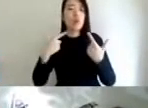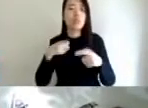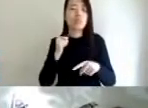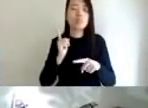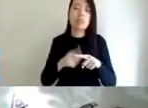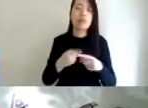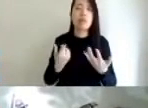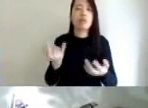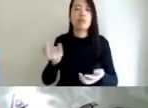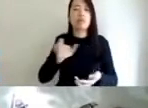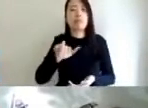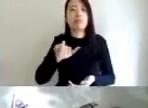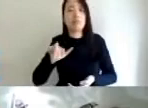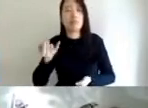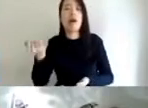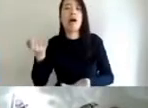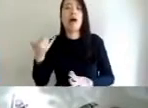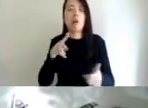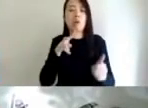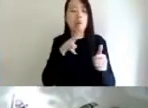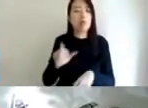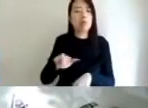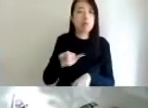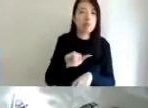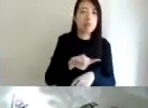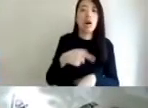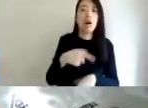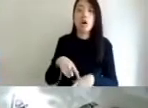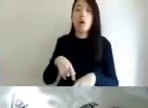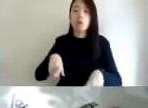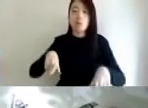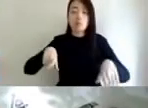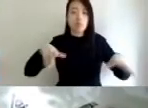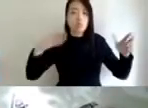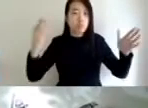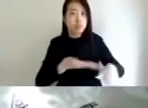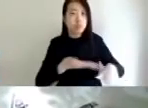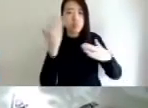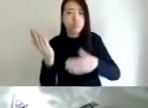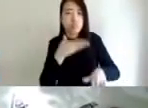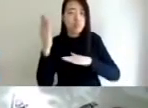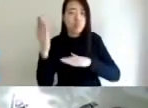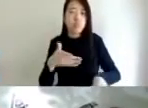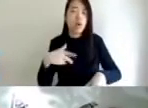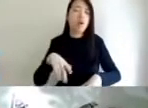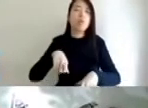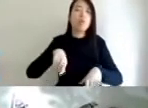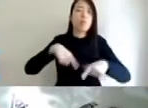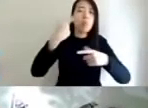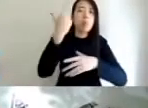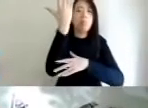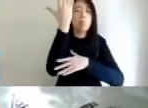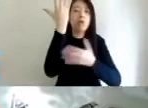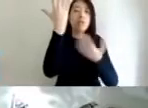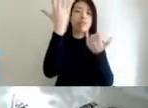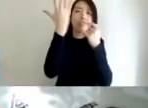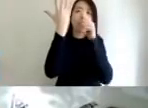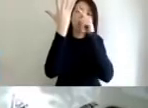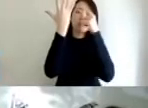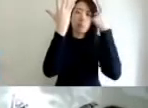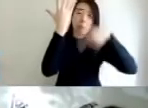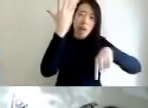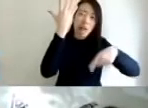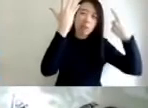康，咁所以咧到打风嘅时候咧，佢哋就好容易有一啲枝条去吹断啦，甚至成棵会倒塌咗